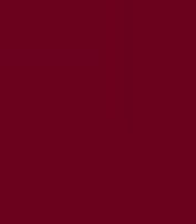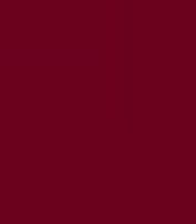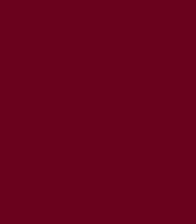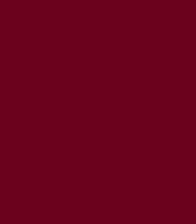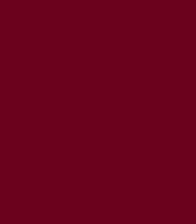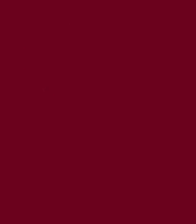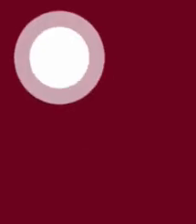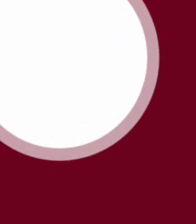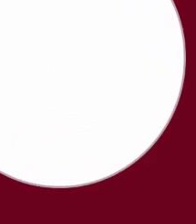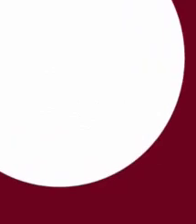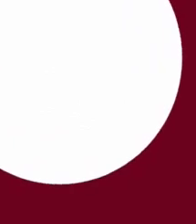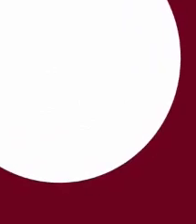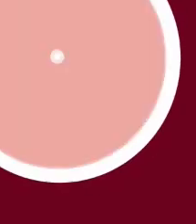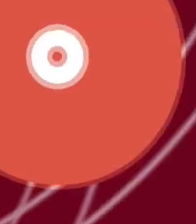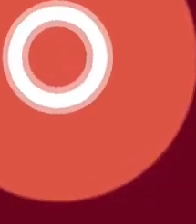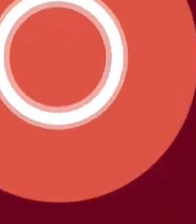Дякую.